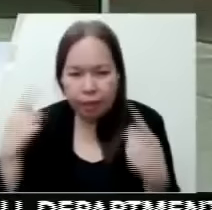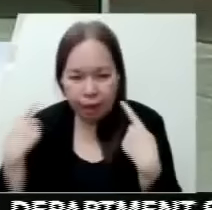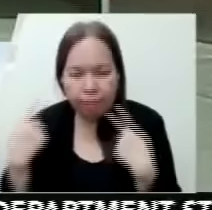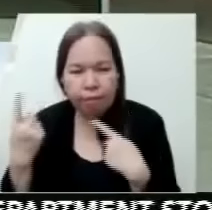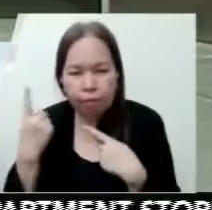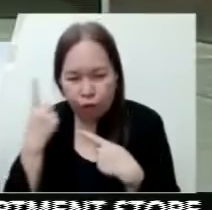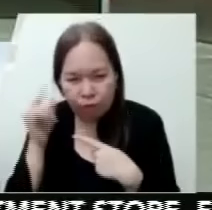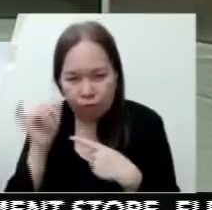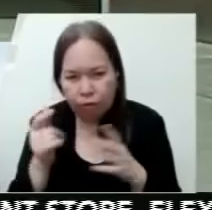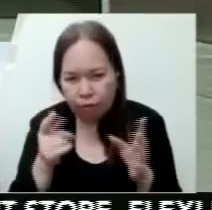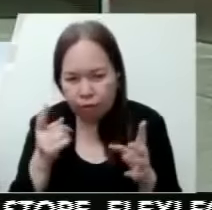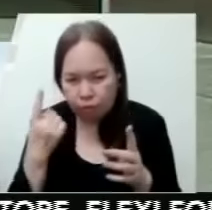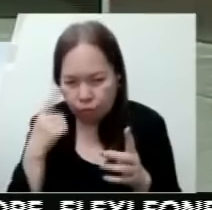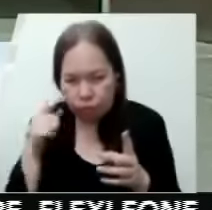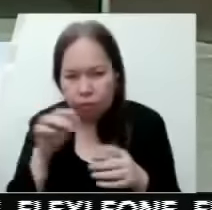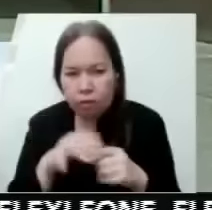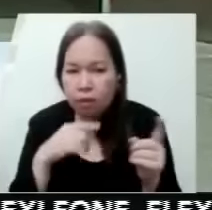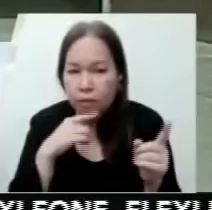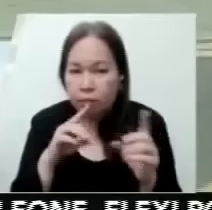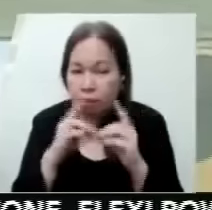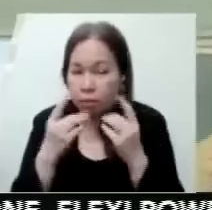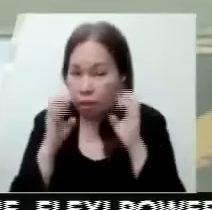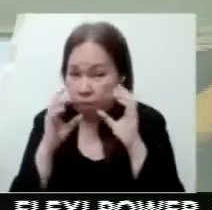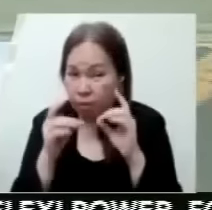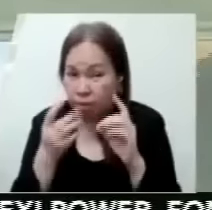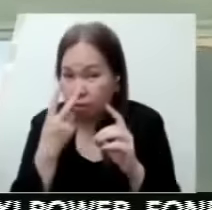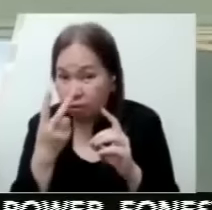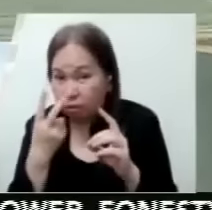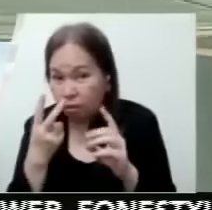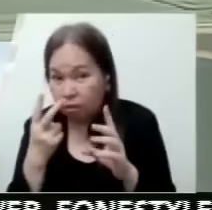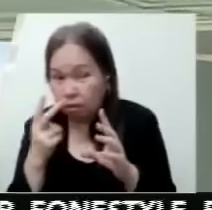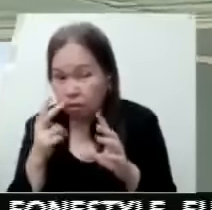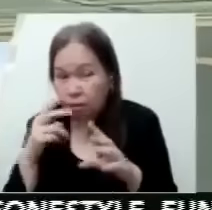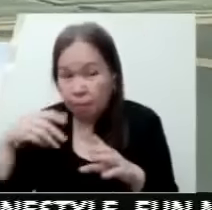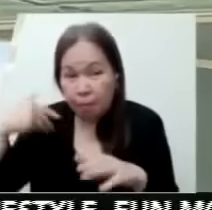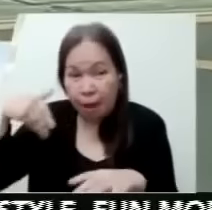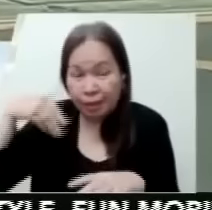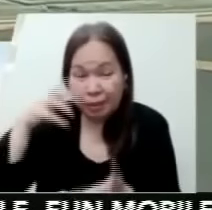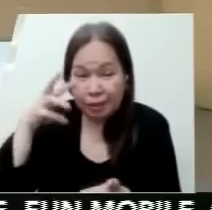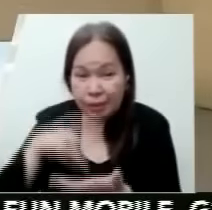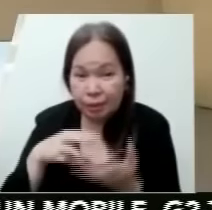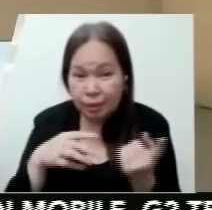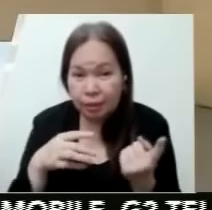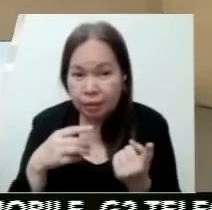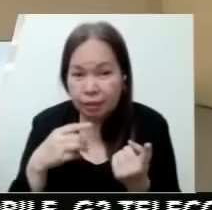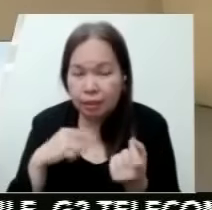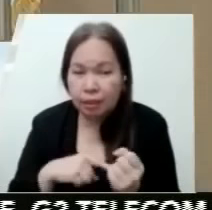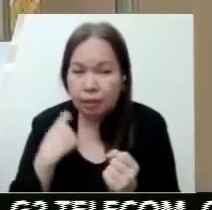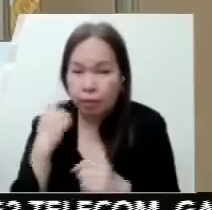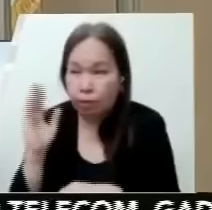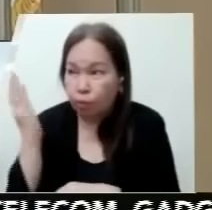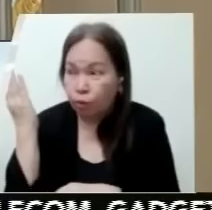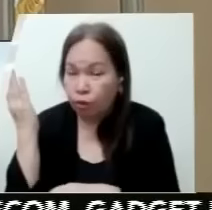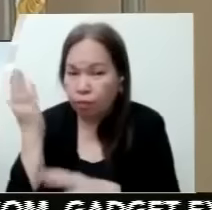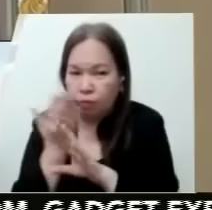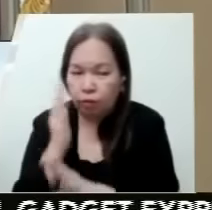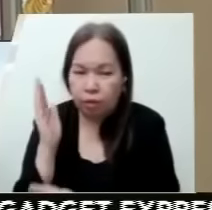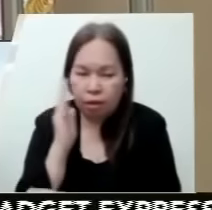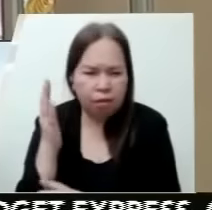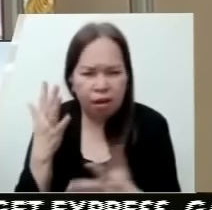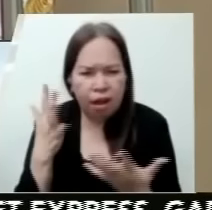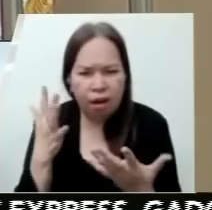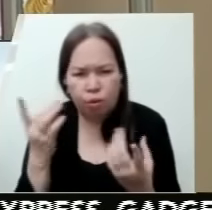nila nakita sa Central Office sa Pasig City ang bise mula kaninang umaga hanggang bago magtanghali. Hanggang kaninang hapon din ay wala raw